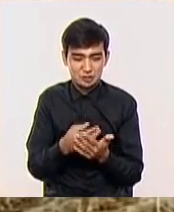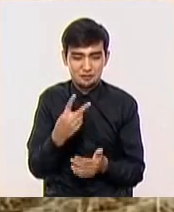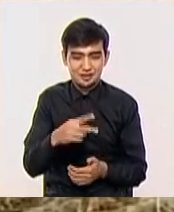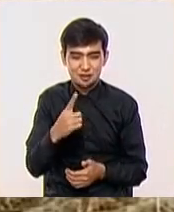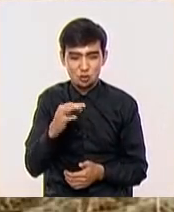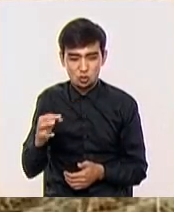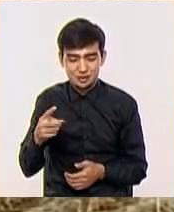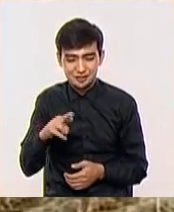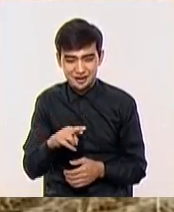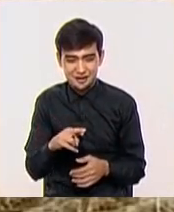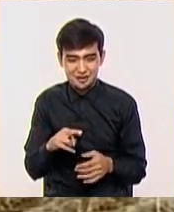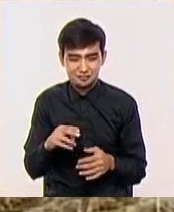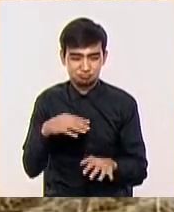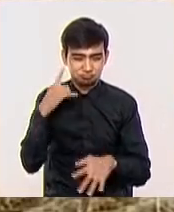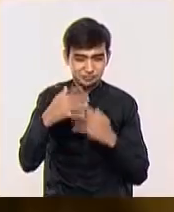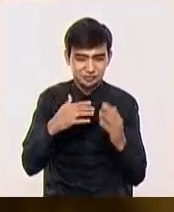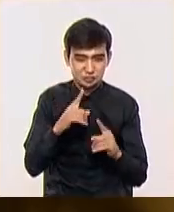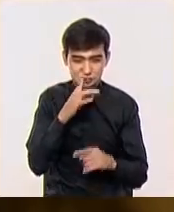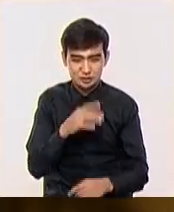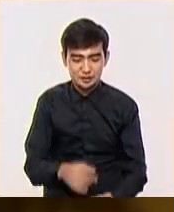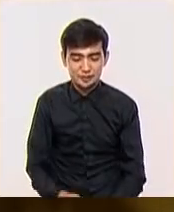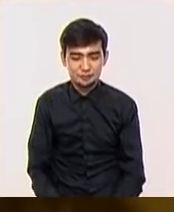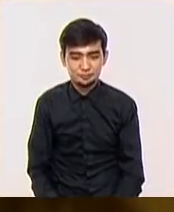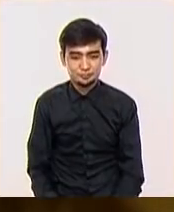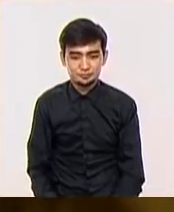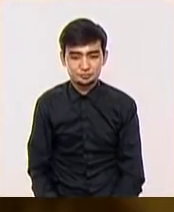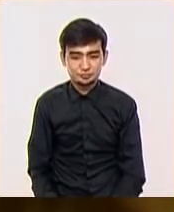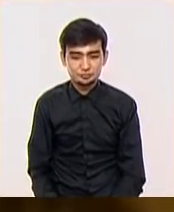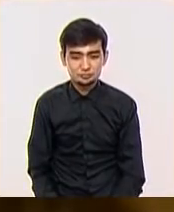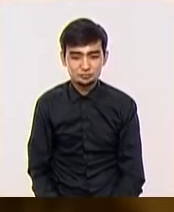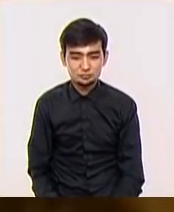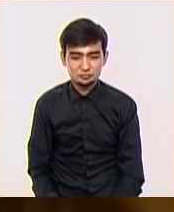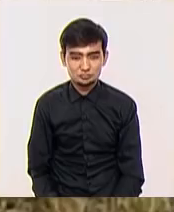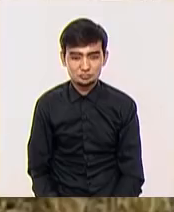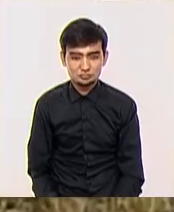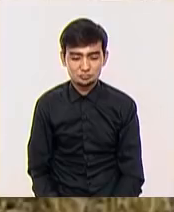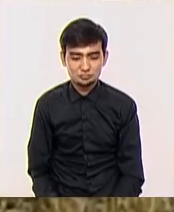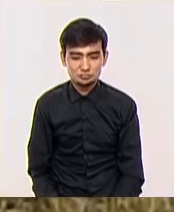21:00 для пресечения беспорядков. Аскар Медыбаев, Наталья Араем, Информбюро.